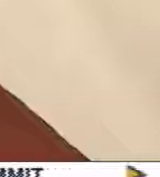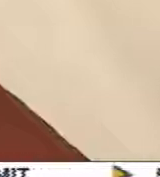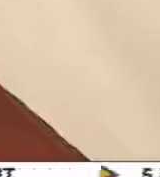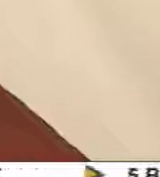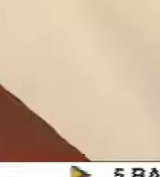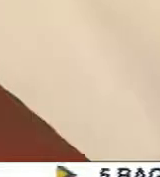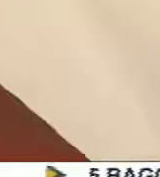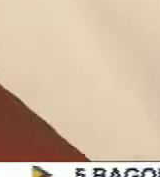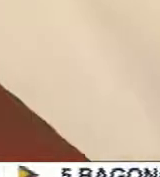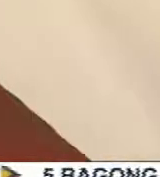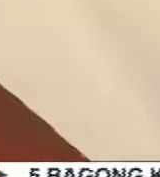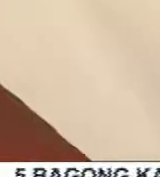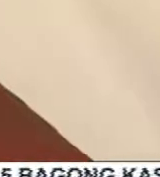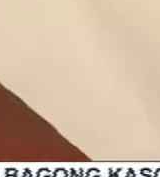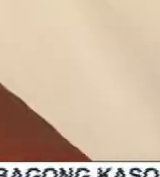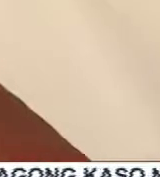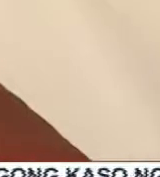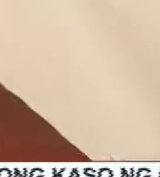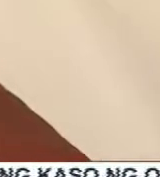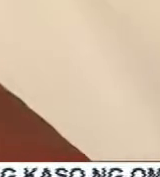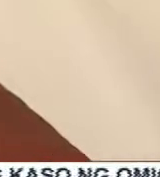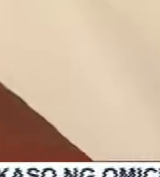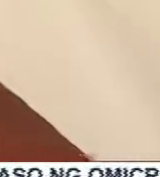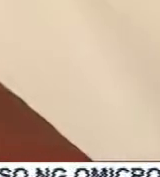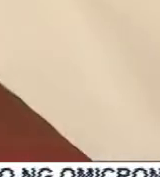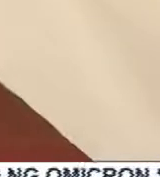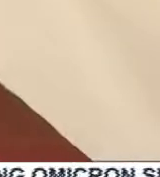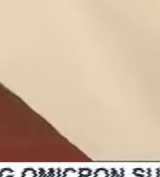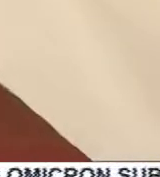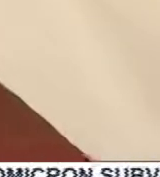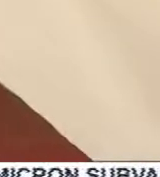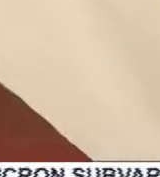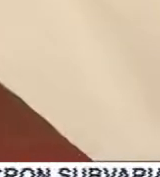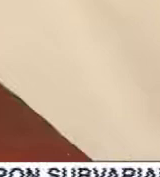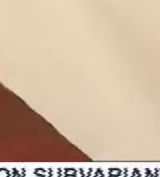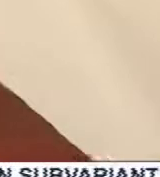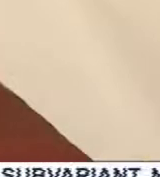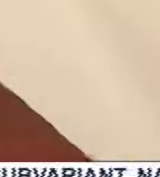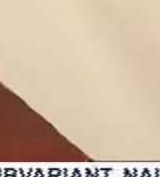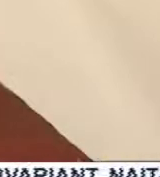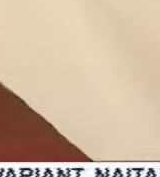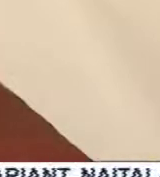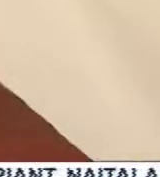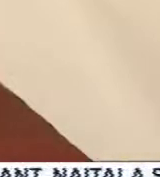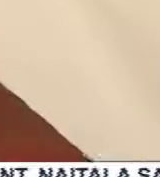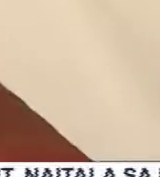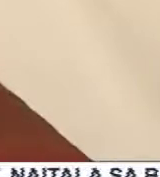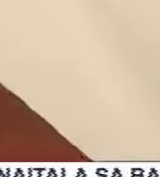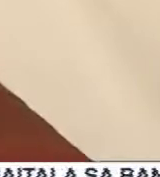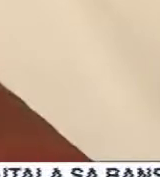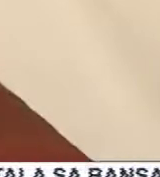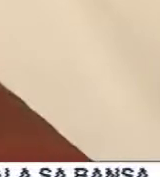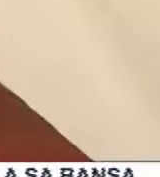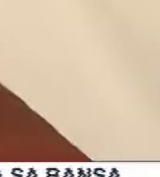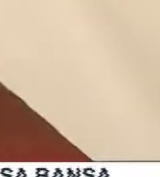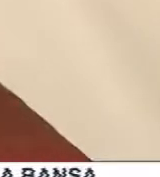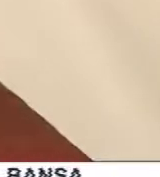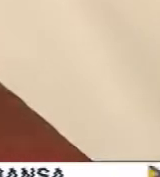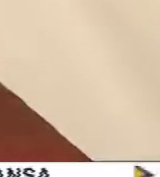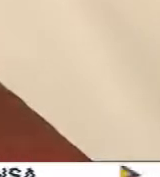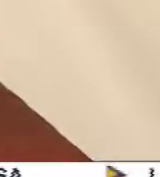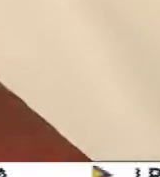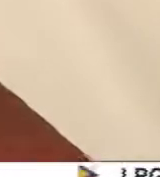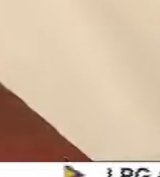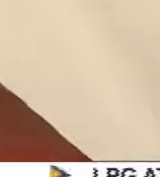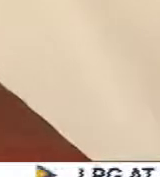Ginugunita po ang World's Parents Day tuwing ika-isa ng Hunyo bilang pagpapahalaga at pagpapasalamat sa mga sakripisyo at pagmamahal na binibigay